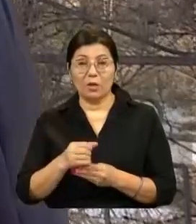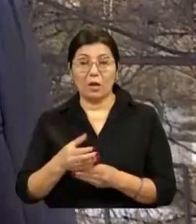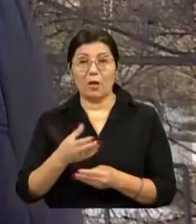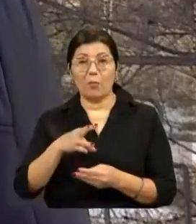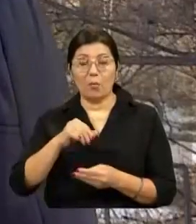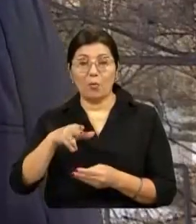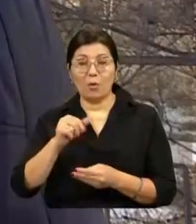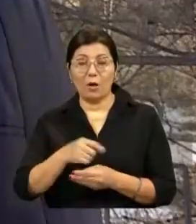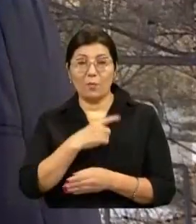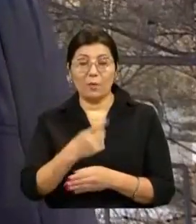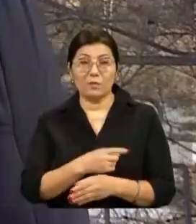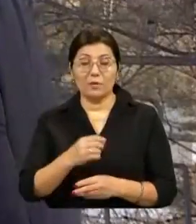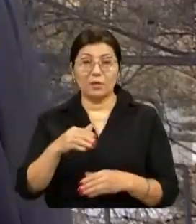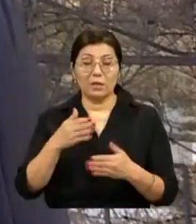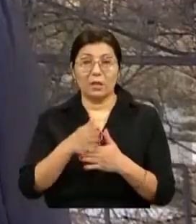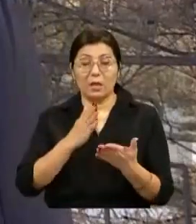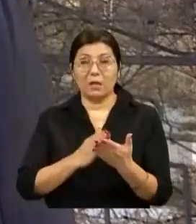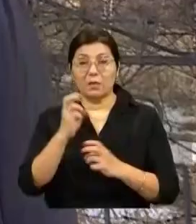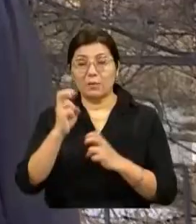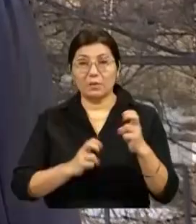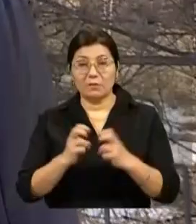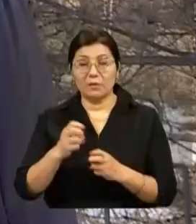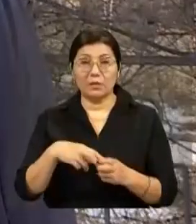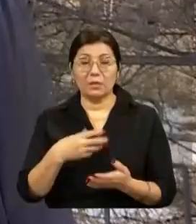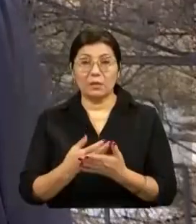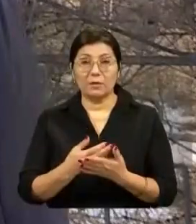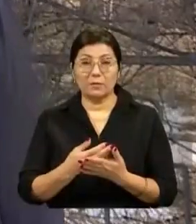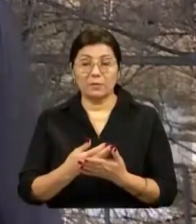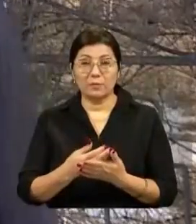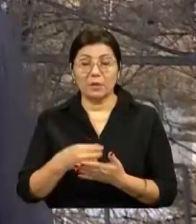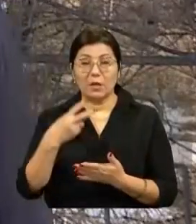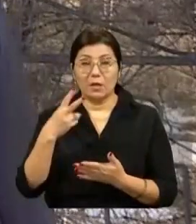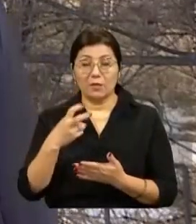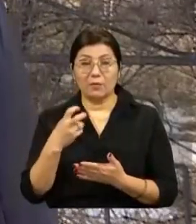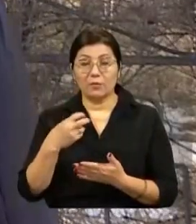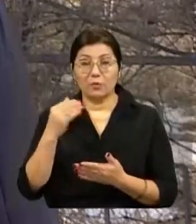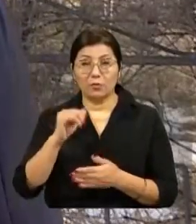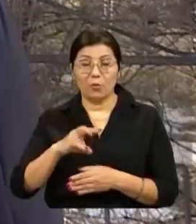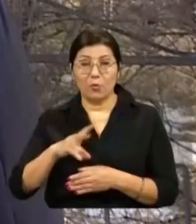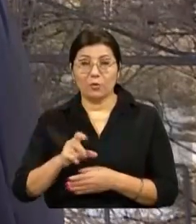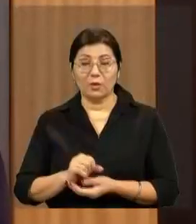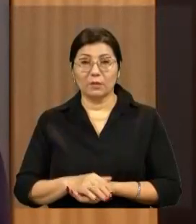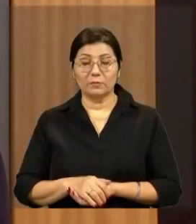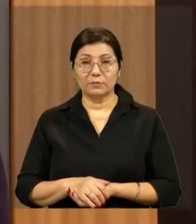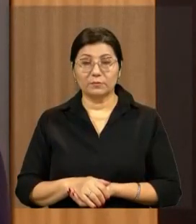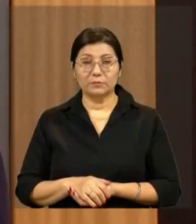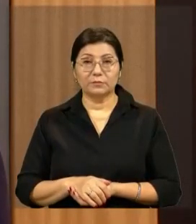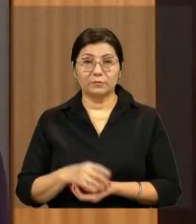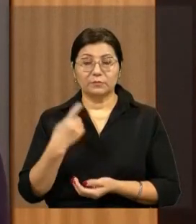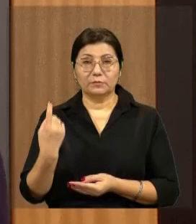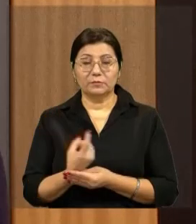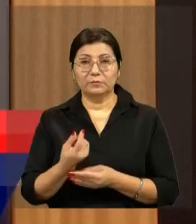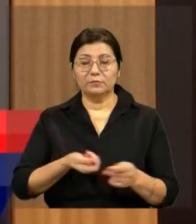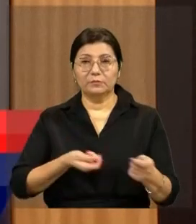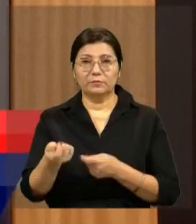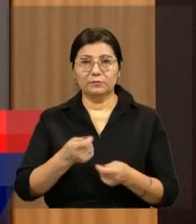Мощность хлебозавода – 348 тонн, а в колбасном цеху выпускают до 240 тонн местных изделий. Один из